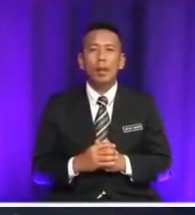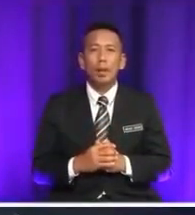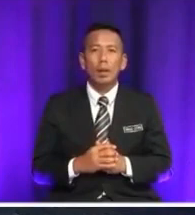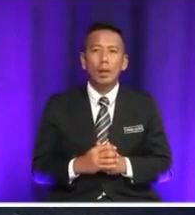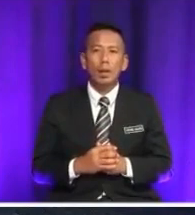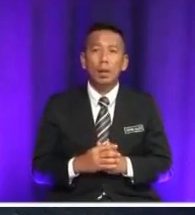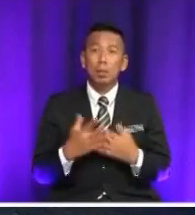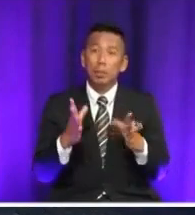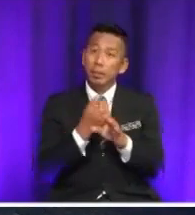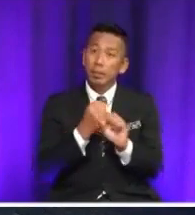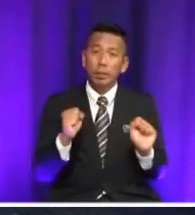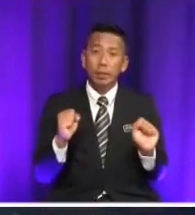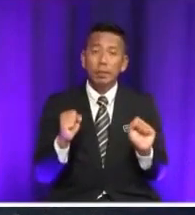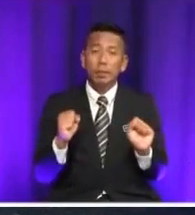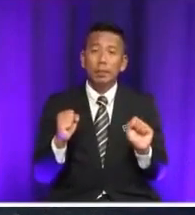juga